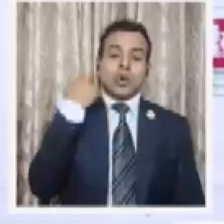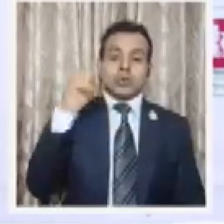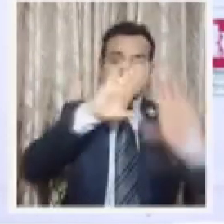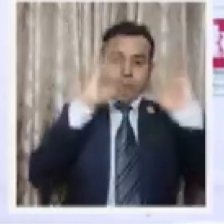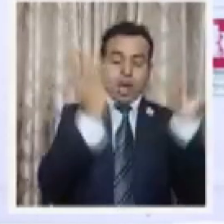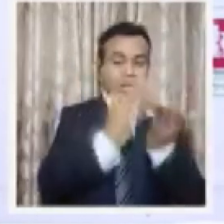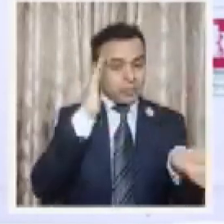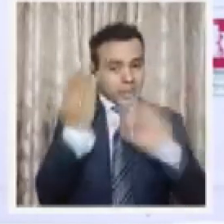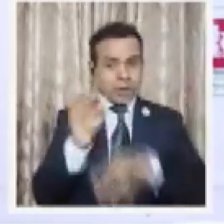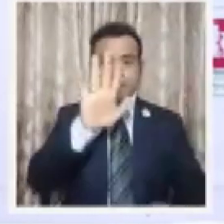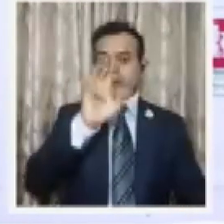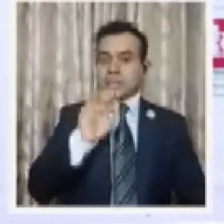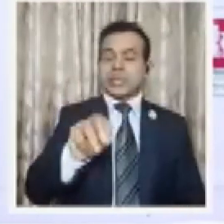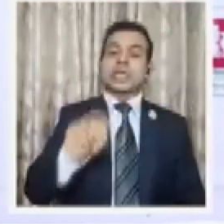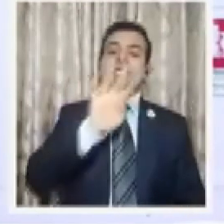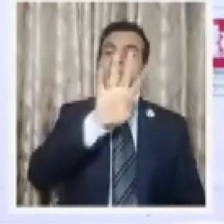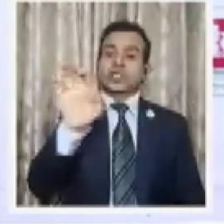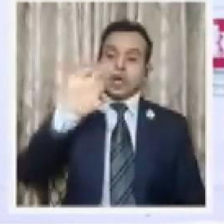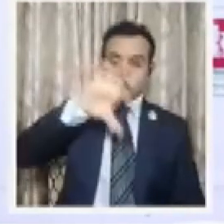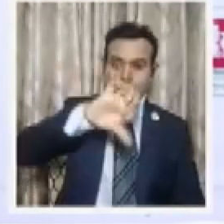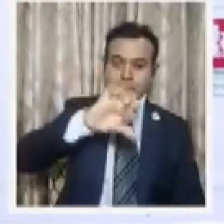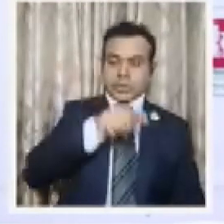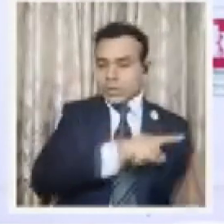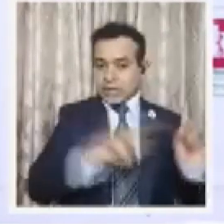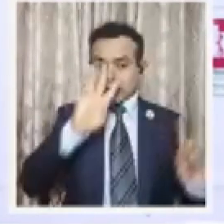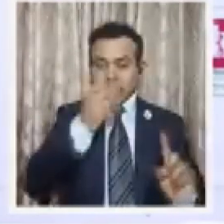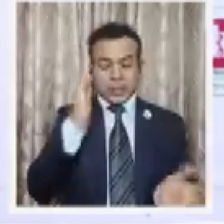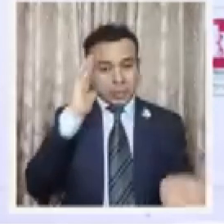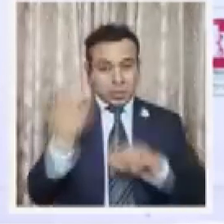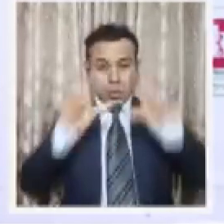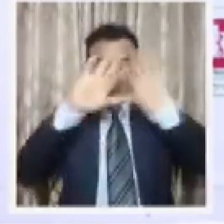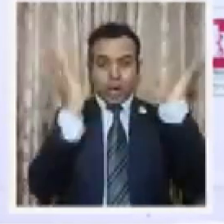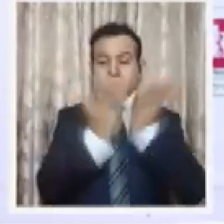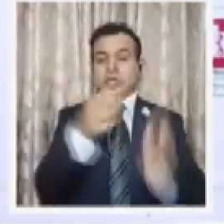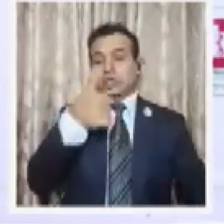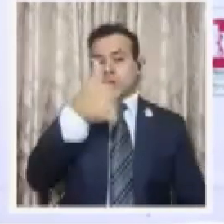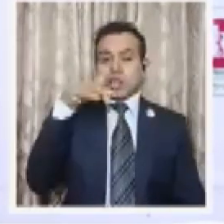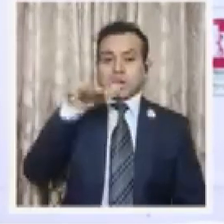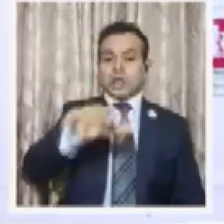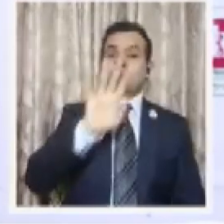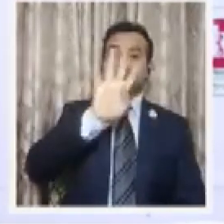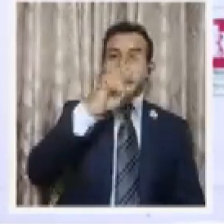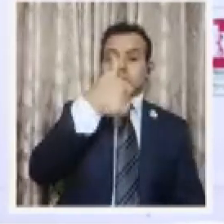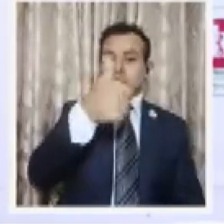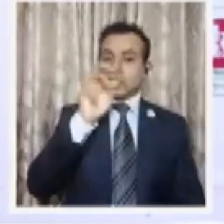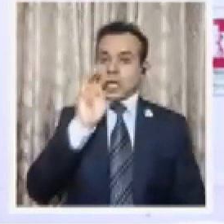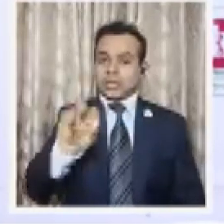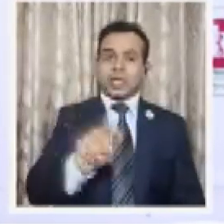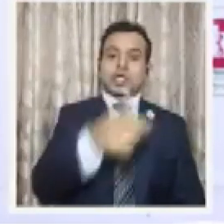1,61,14,449 জন। 24 ঘন্টায় বিশ্বে মৃত্যুবরণ করেছেন 5,490 জন এবং এ পর্যন্ত মৃত্যুবরণ